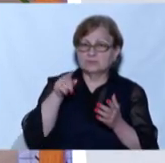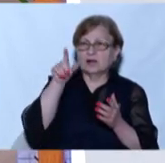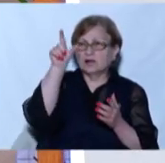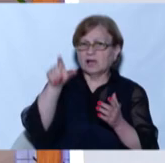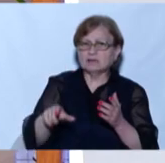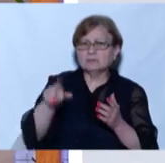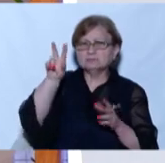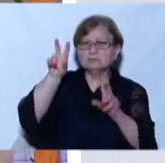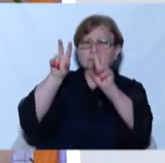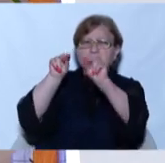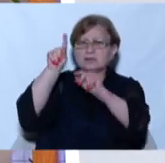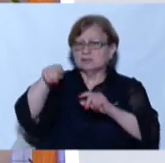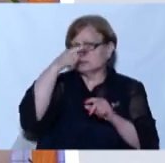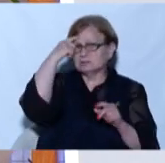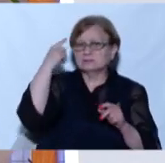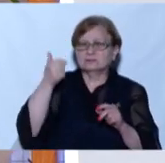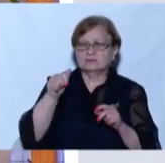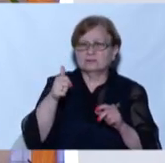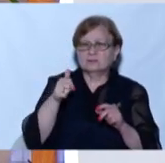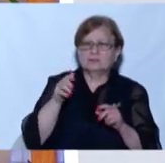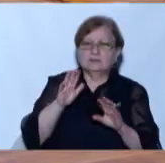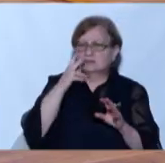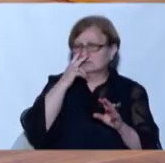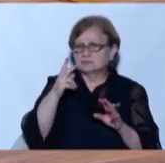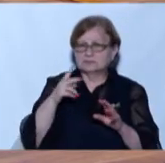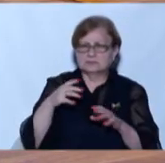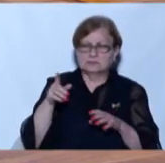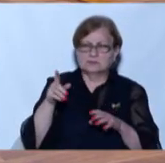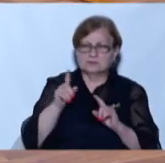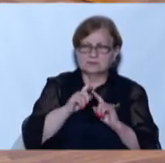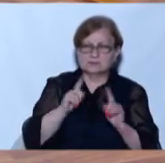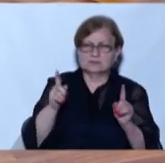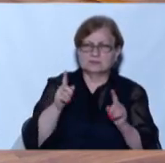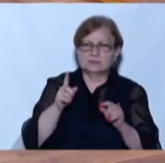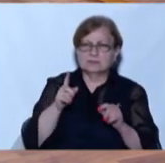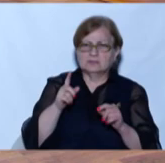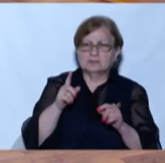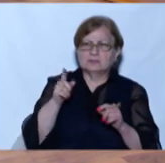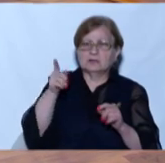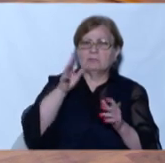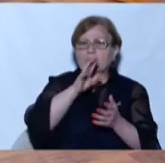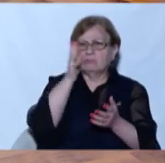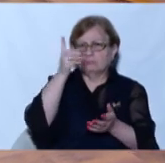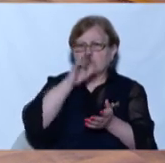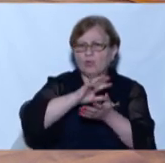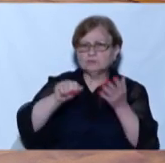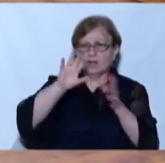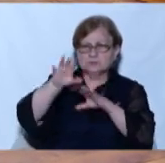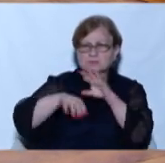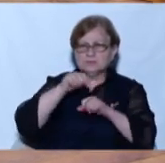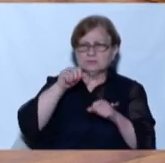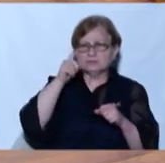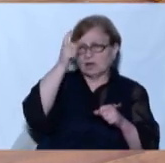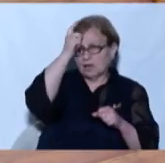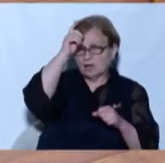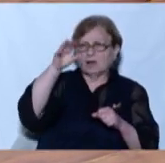იარა, ესე იგი, ამაზე კიდევ ვისაუბრებთ, თქვენ წაიკითხავთ, ეს არ არის რთული, ესე იგი, გაიტაცეს ლეკება, შემდეგ გადავიდა მერე ჩადგა